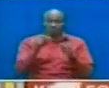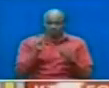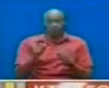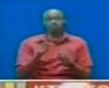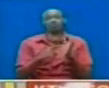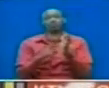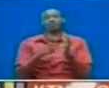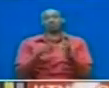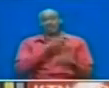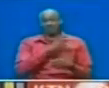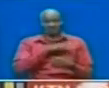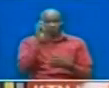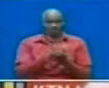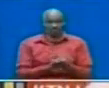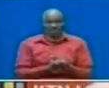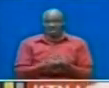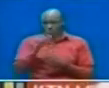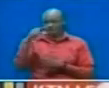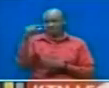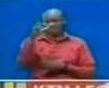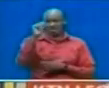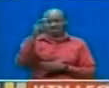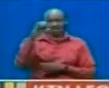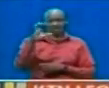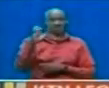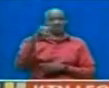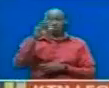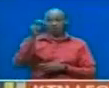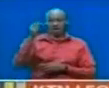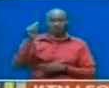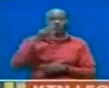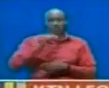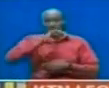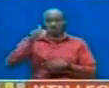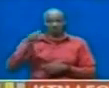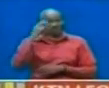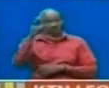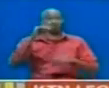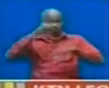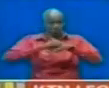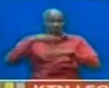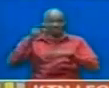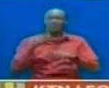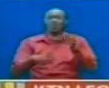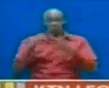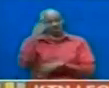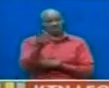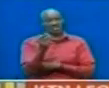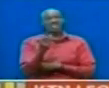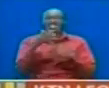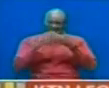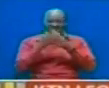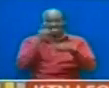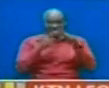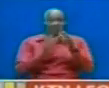kujinufaisha. Grace Wambui kutoka shule ya Mountain View ndiye aliibuka mshindi katika kitengo cha wanafunzi wenye umri wa miaka 9